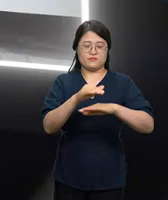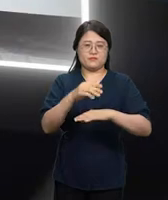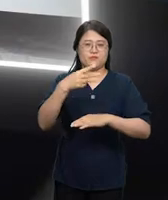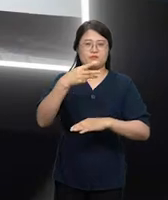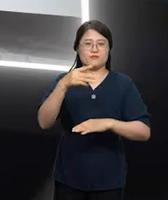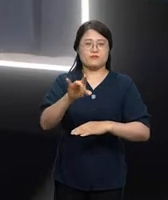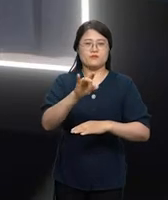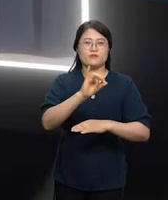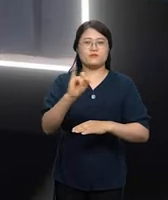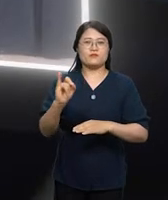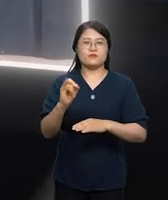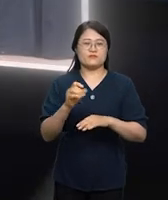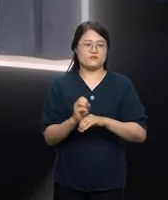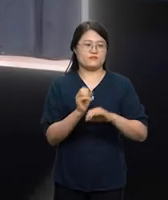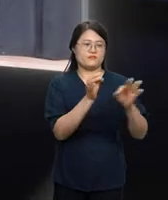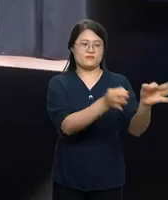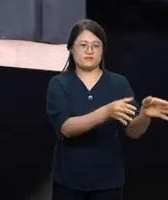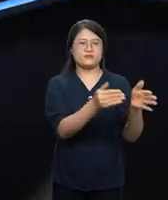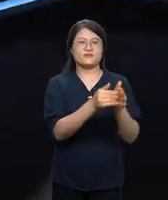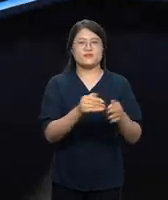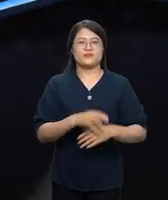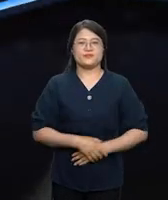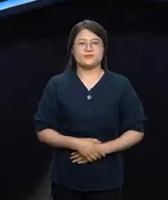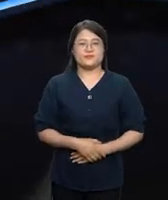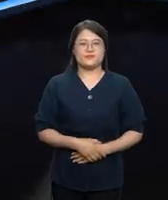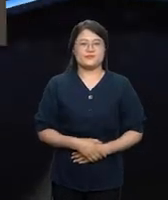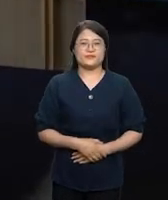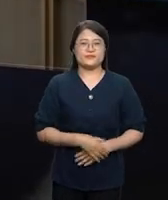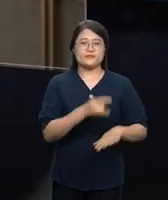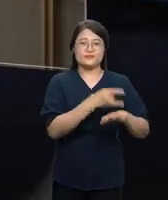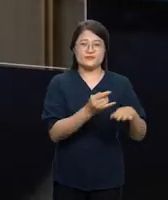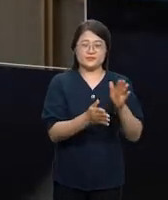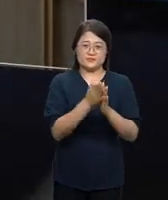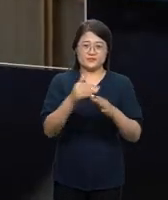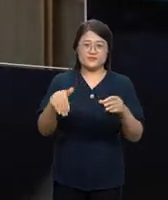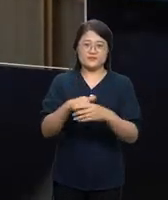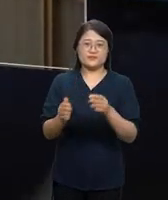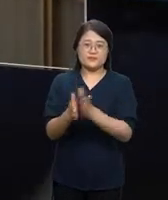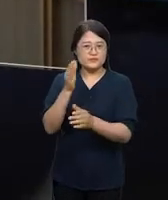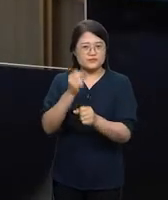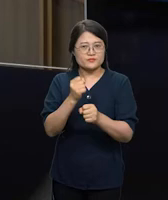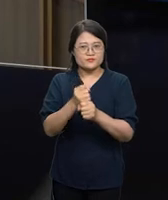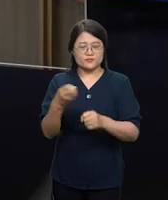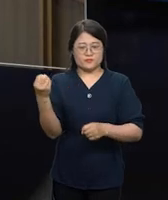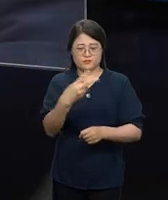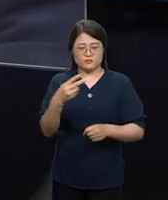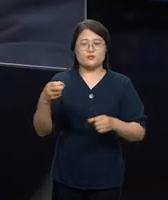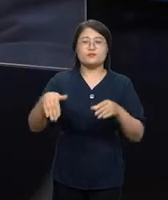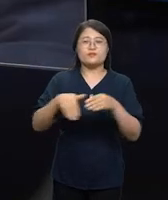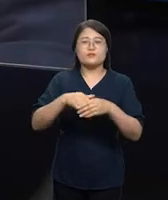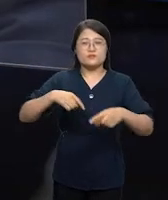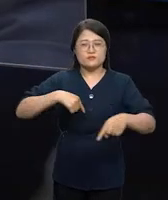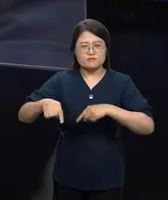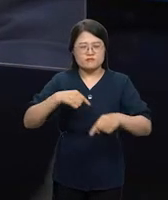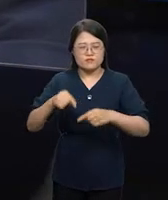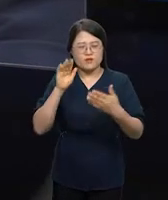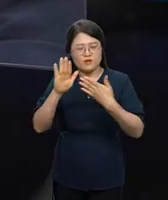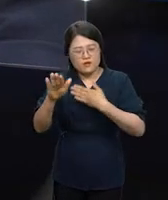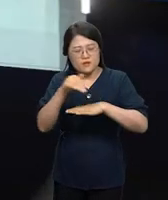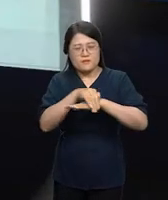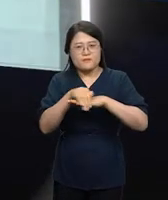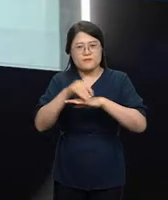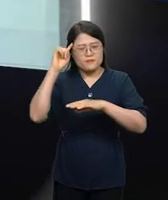재활치료교육센터에 레이 차량 한 대를 기증했습니다. 의왕시가 문화도시 조성 및 문화정책 중장기 계획